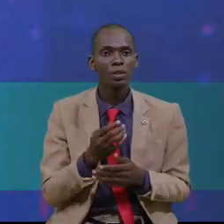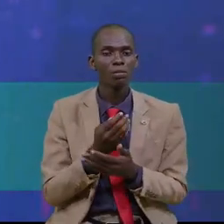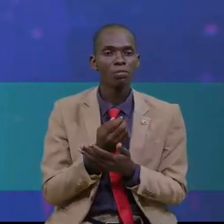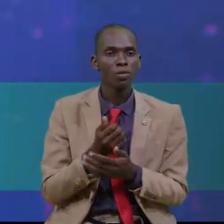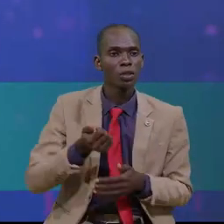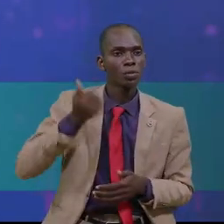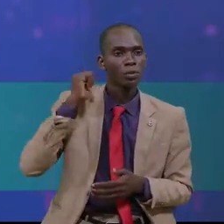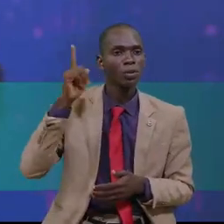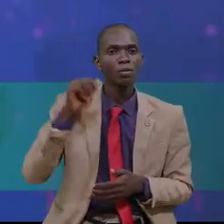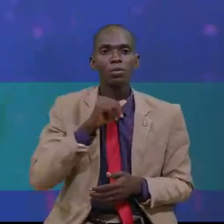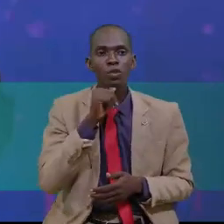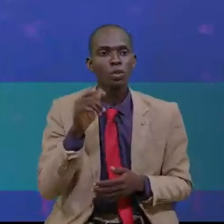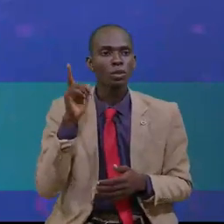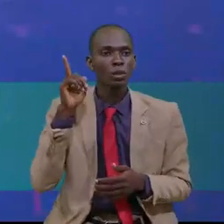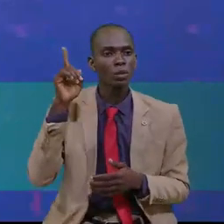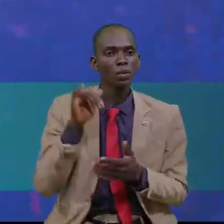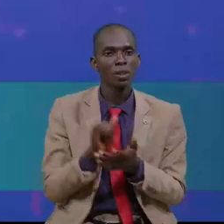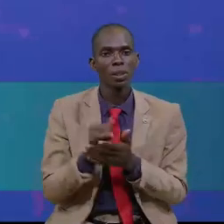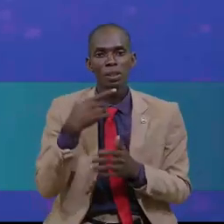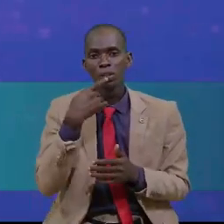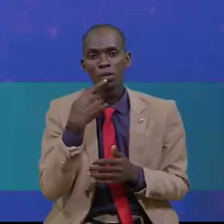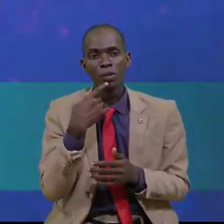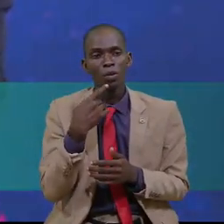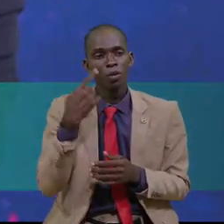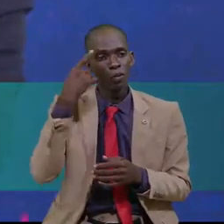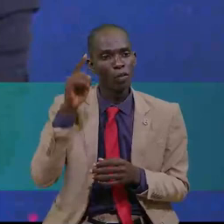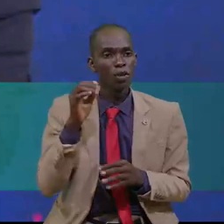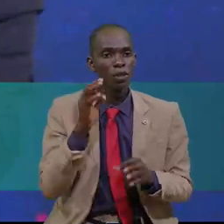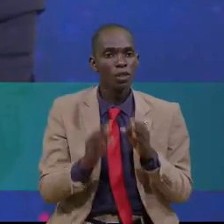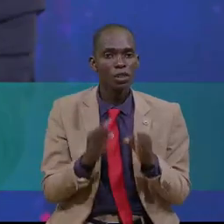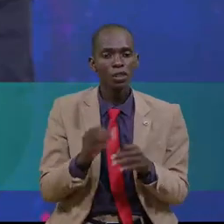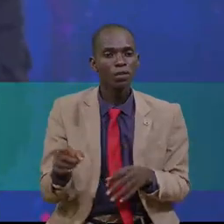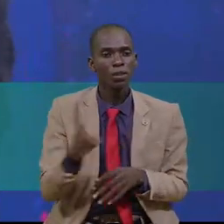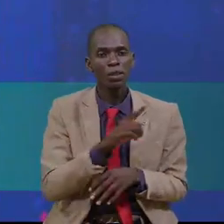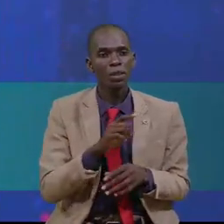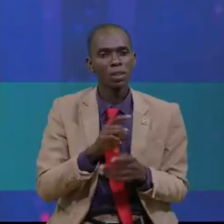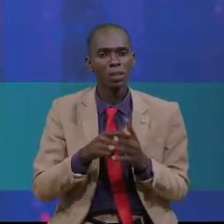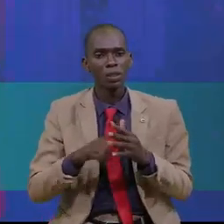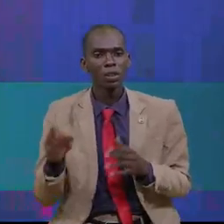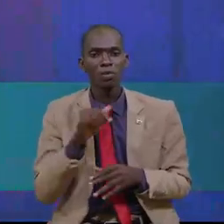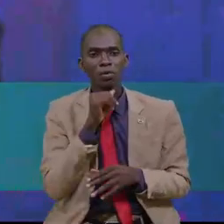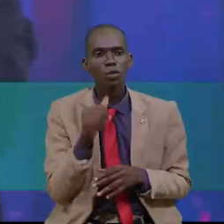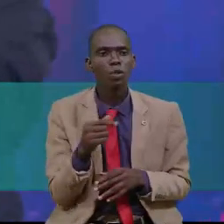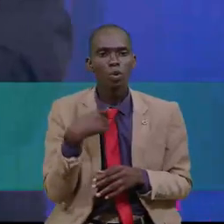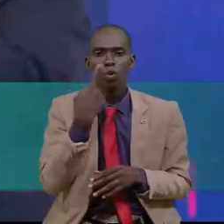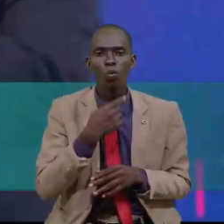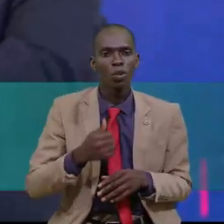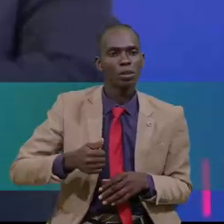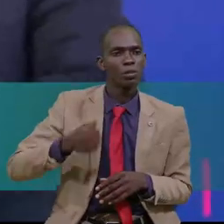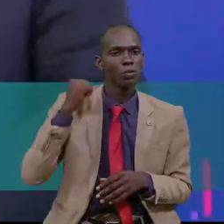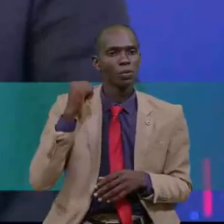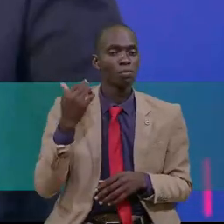Gardez-vous de refuser d'entendre celui qui parle au présent, car si ceux-là n'ont pas échappé, qui